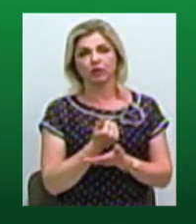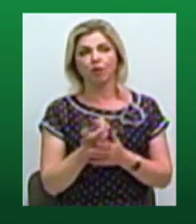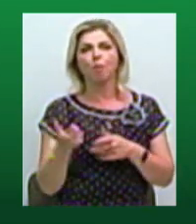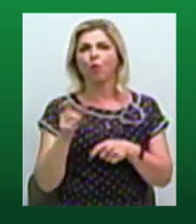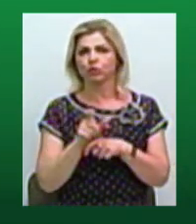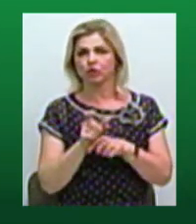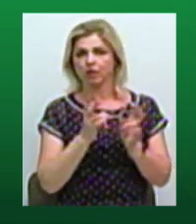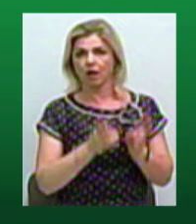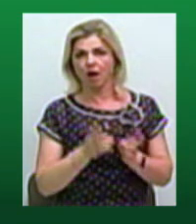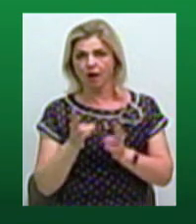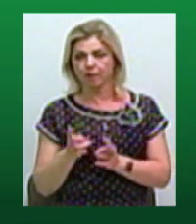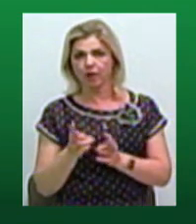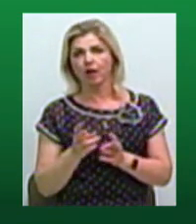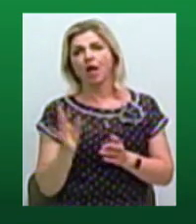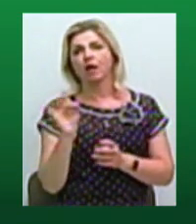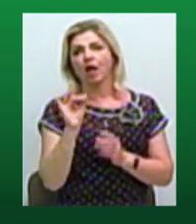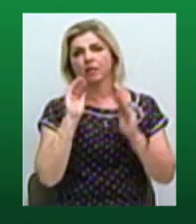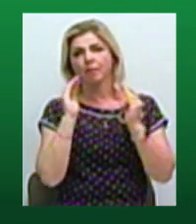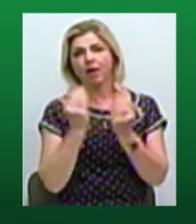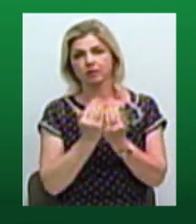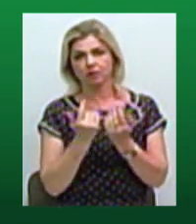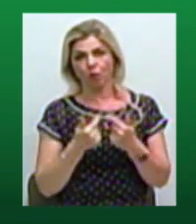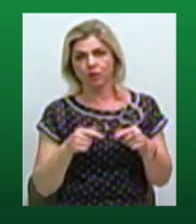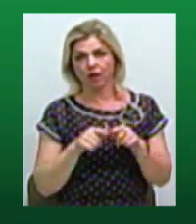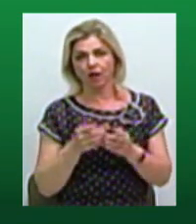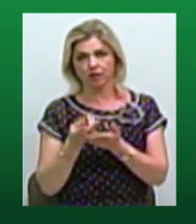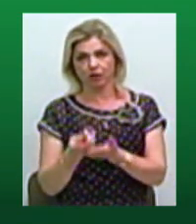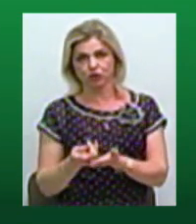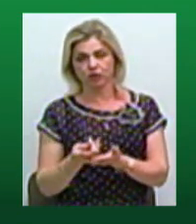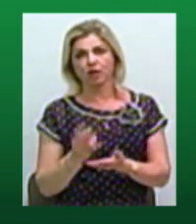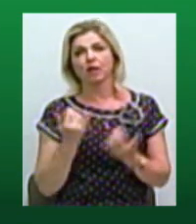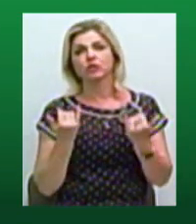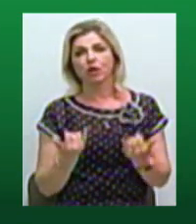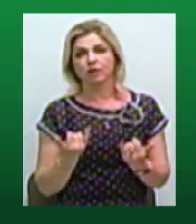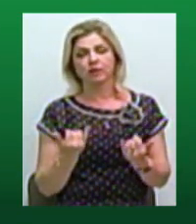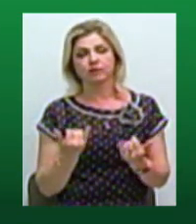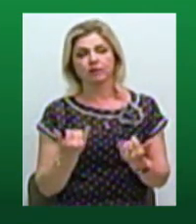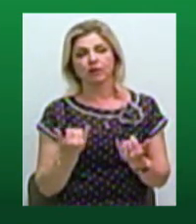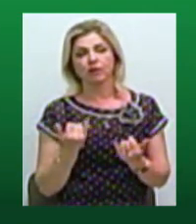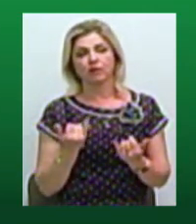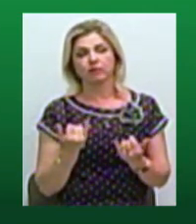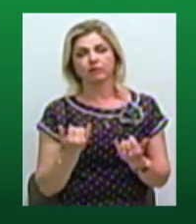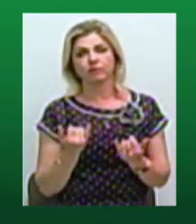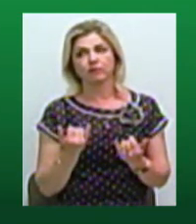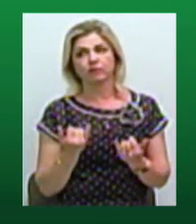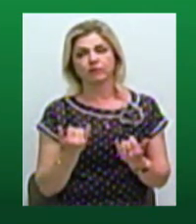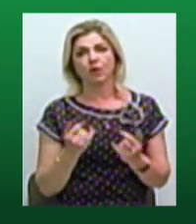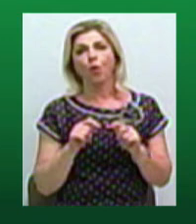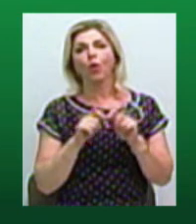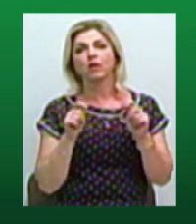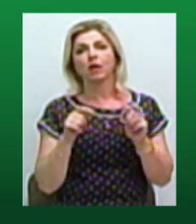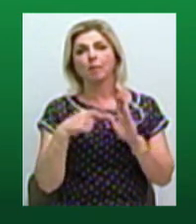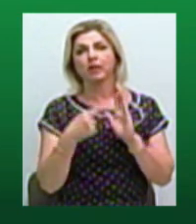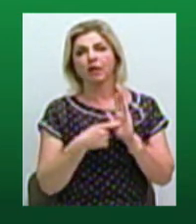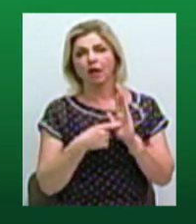травм, знаходиться в реанімаційному відділенні і зараз ще відкрите питання щодо